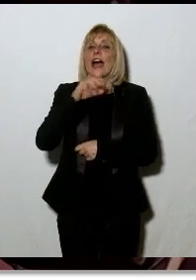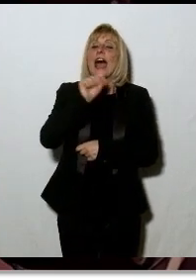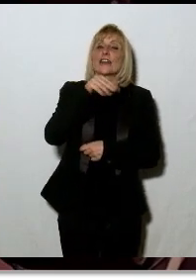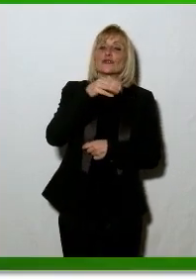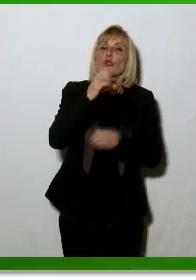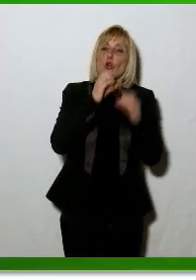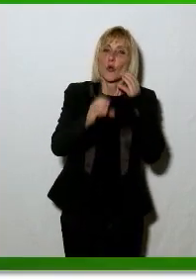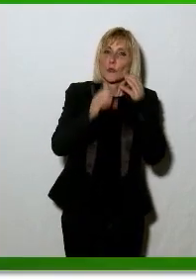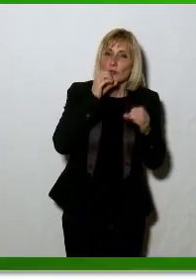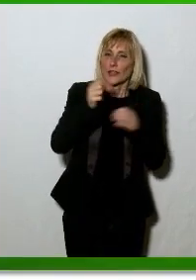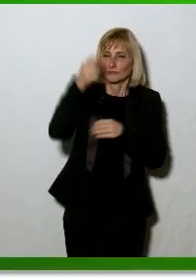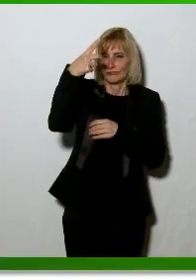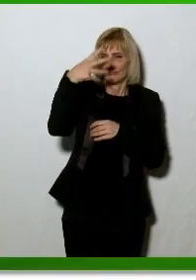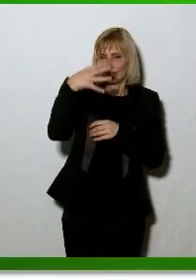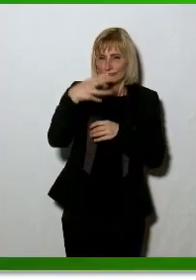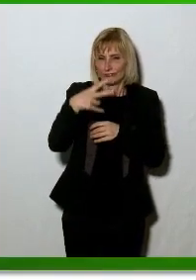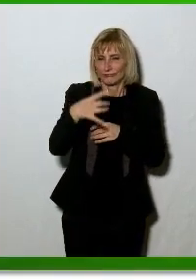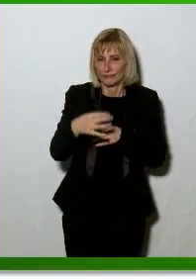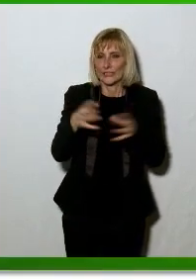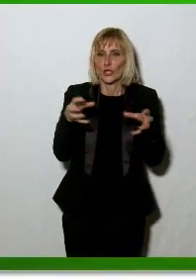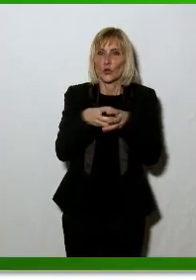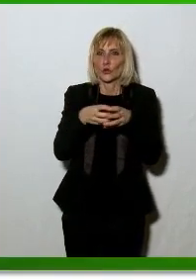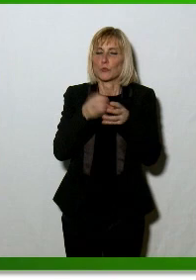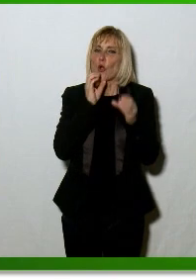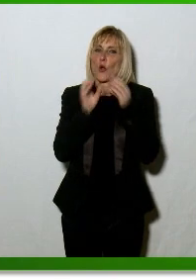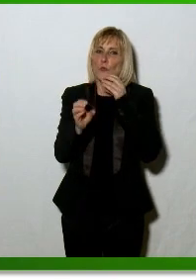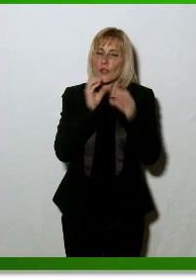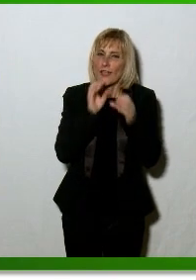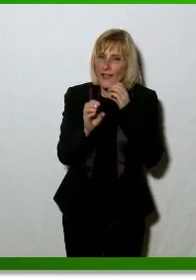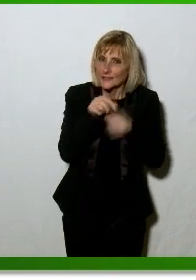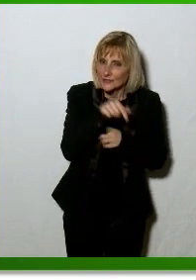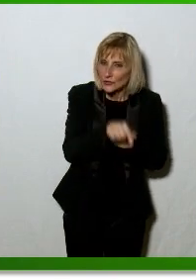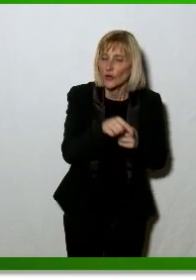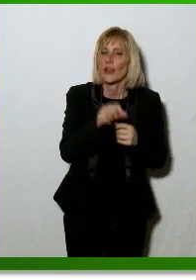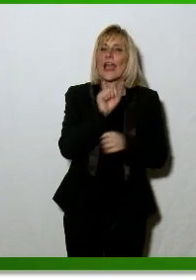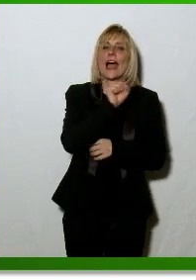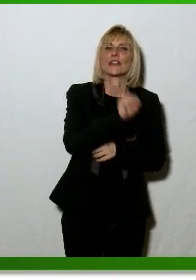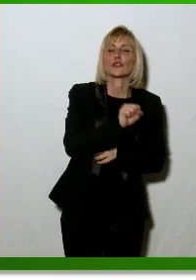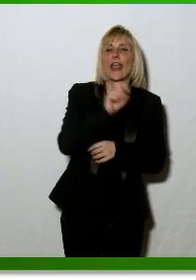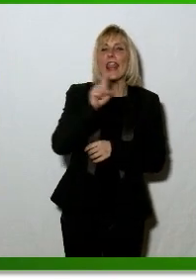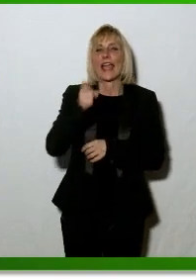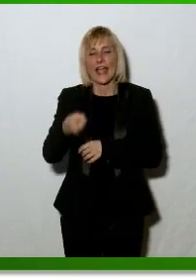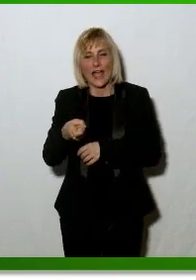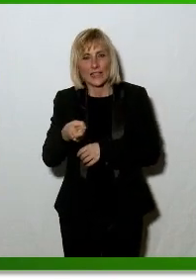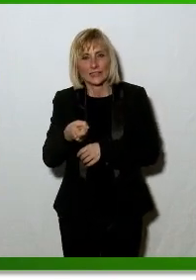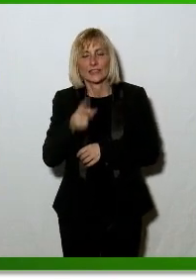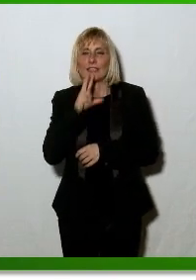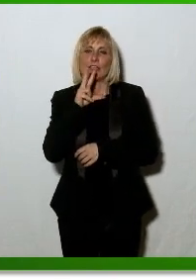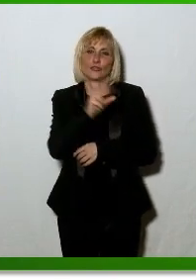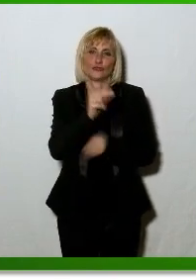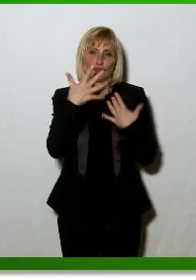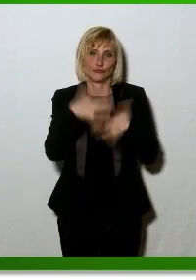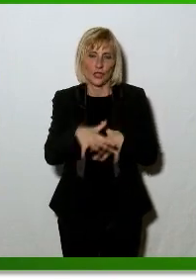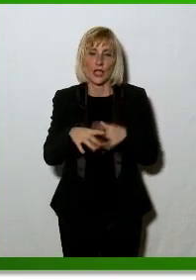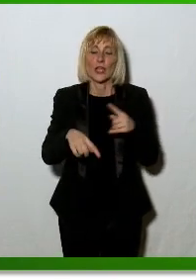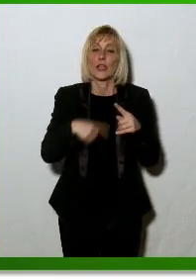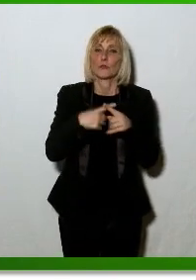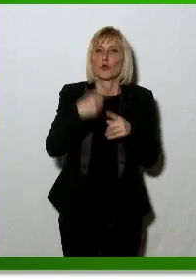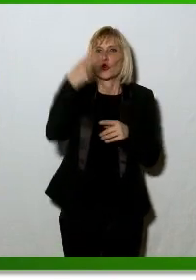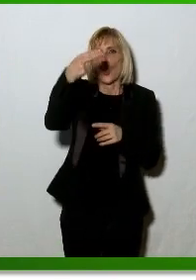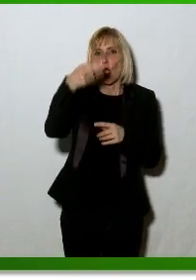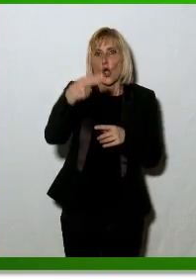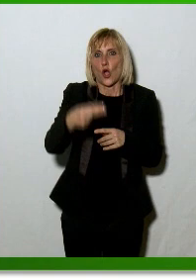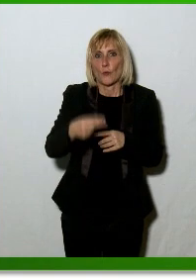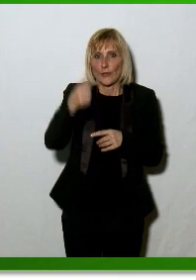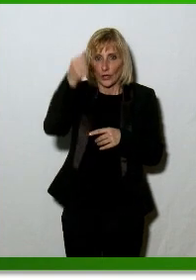Minnelli Danilo moriero staff della comunicazione l'ha già citata Antonella Galdi e davvero non posso adesso citare tutti lo